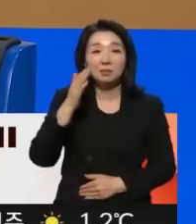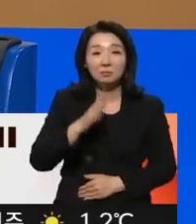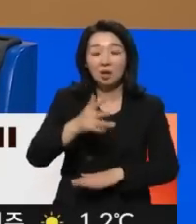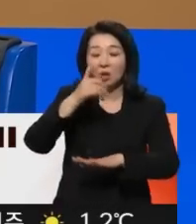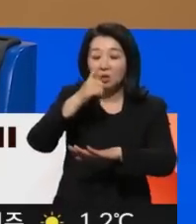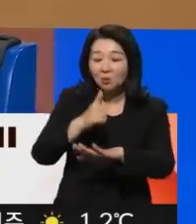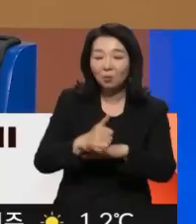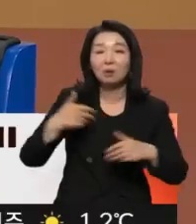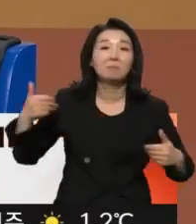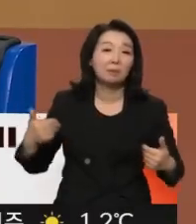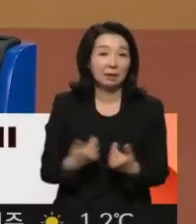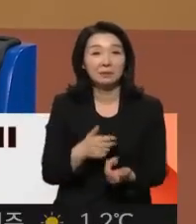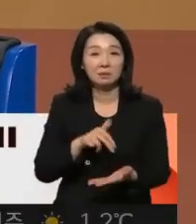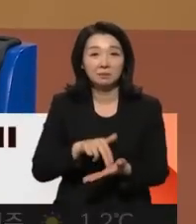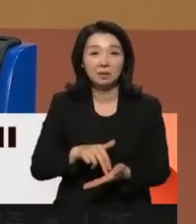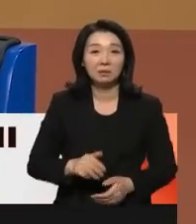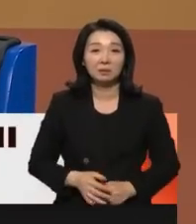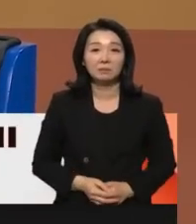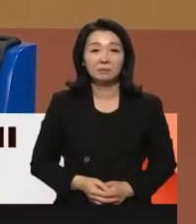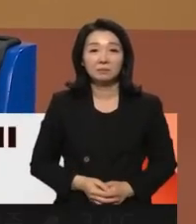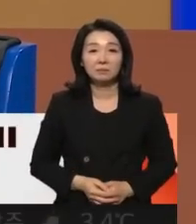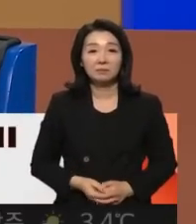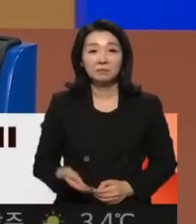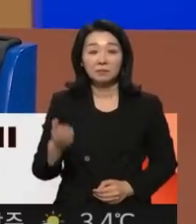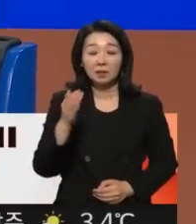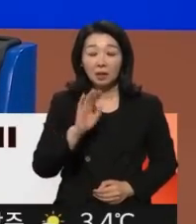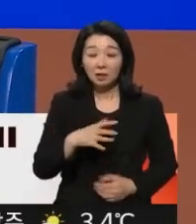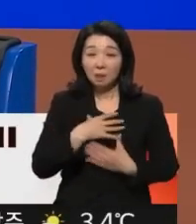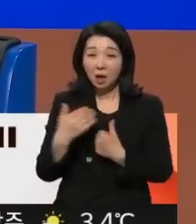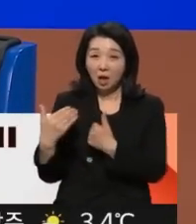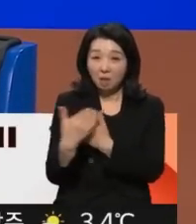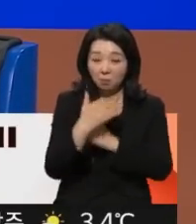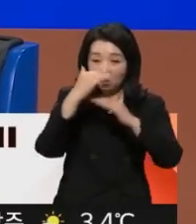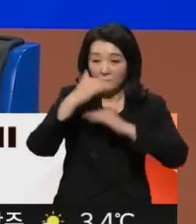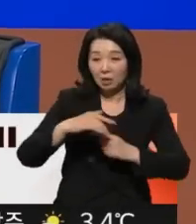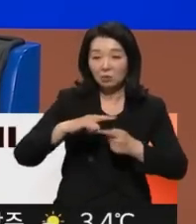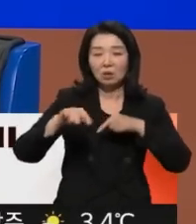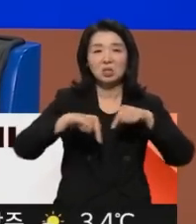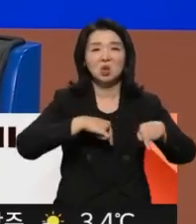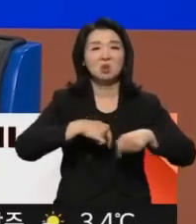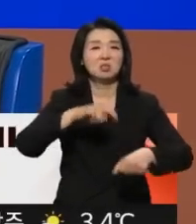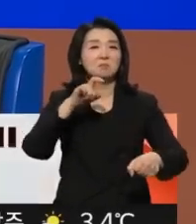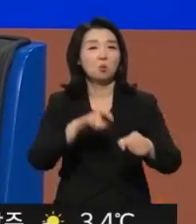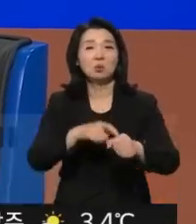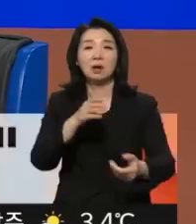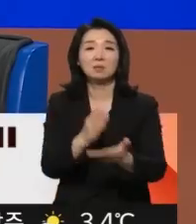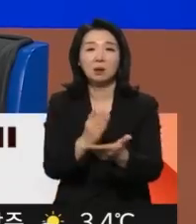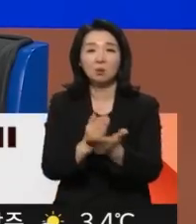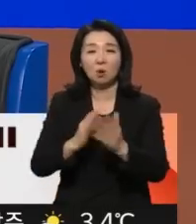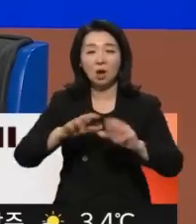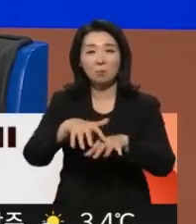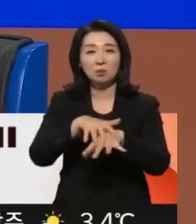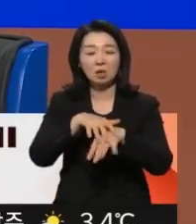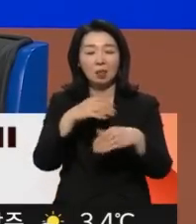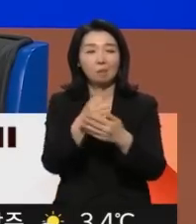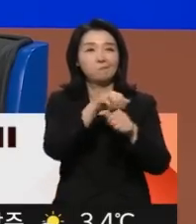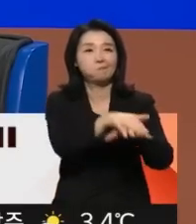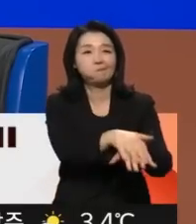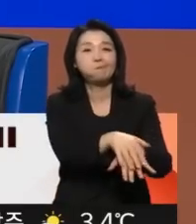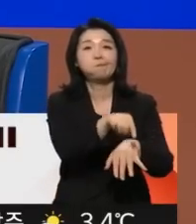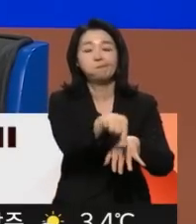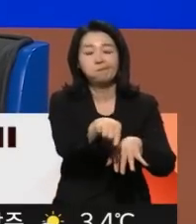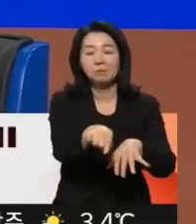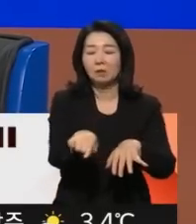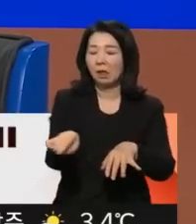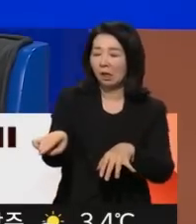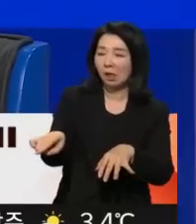결론만 정반대가 됐다고 지적했습니다. 그러면서 안보 사안을 정쟁의 대상으로 삼고 안보 체계를 무력화하는 분별